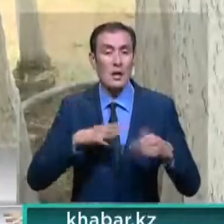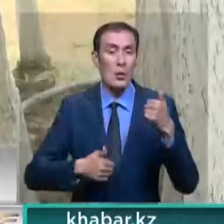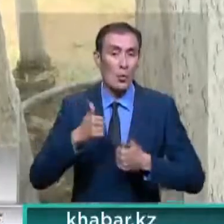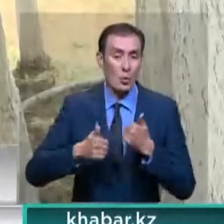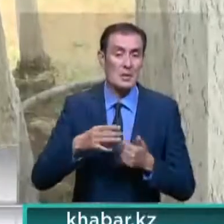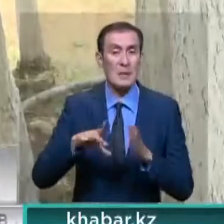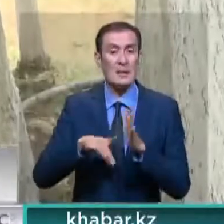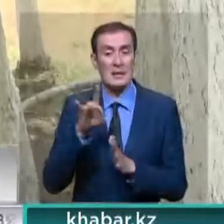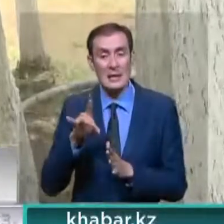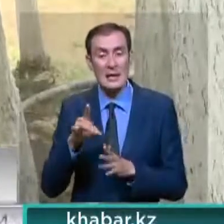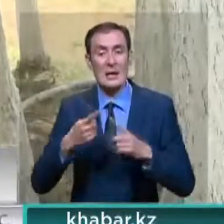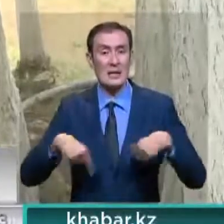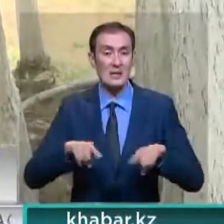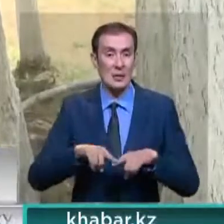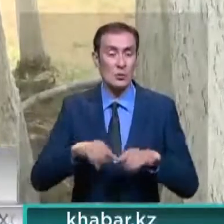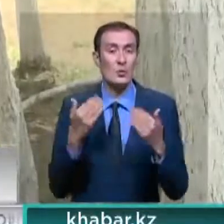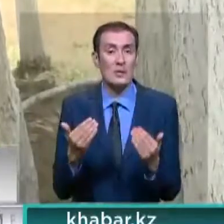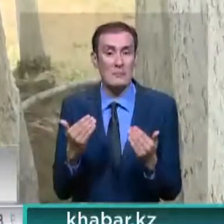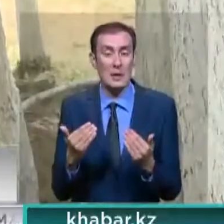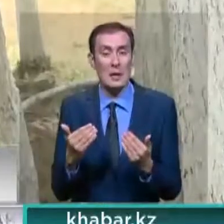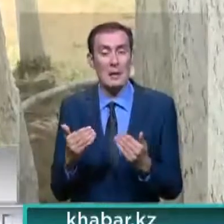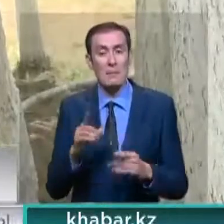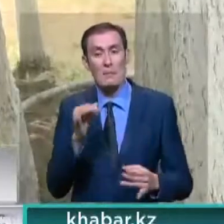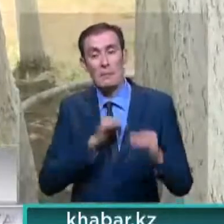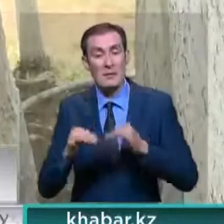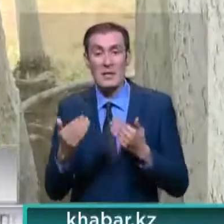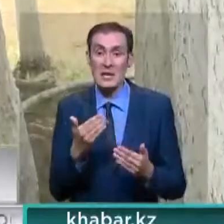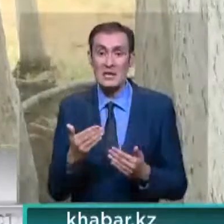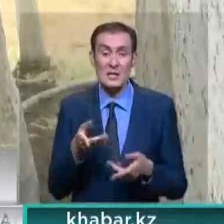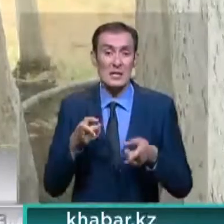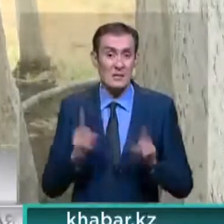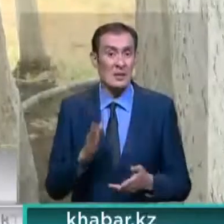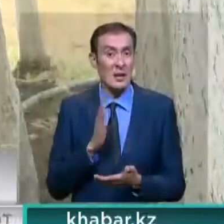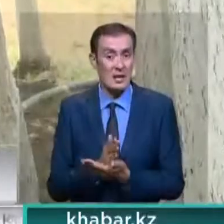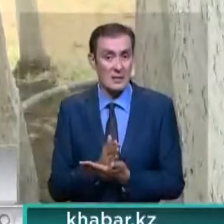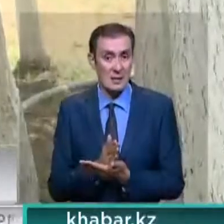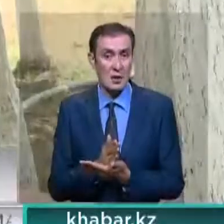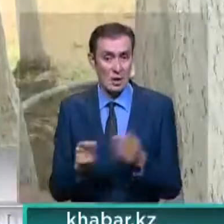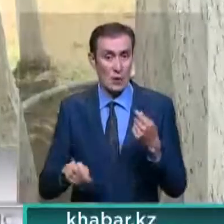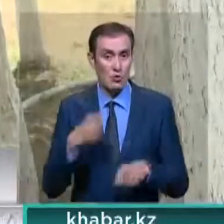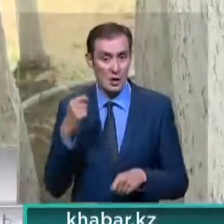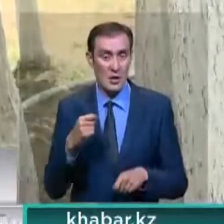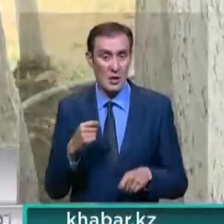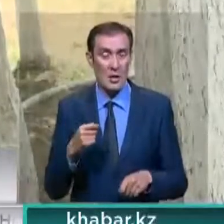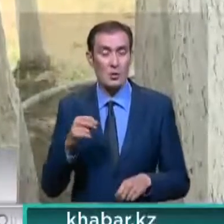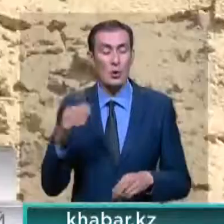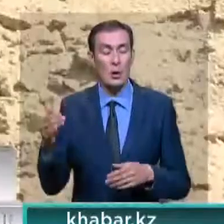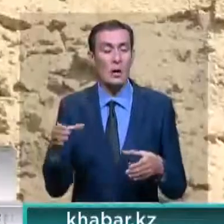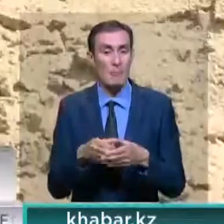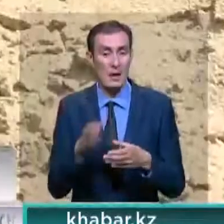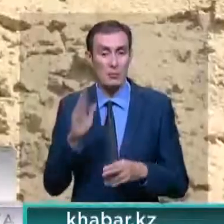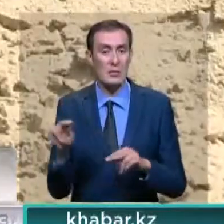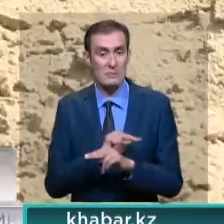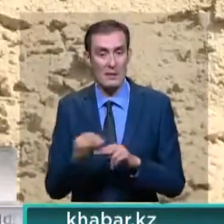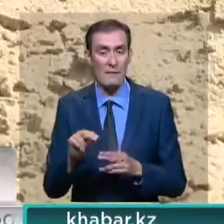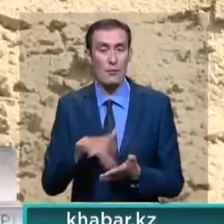и определили подрядчика. Но сейчас мы переговорим с ним, и если там действительно есть какие-то нарушения, подрядчик исправит. В этом